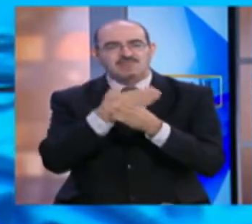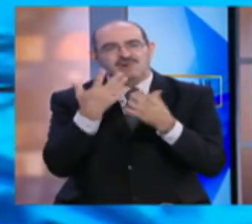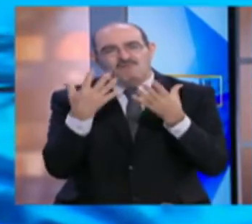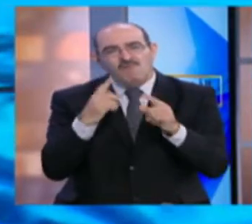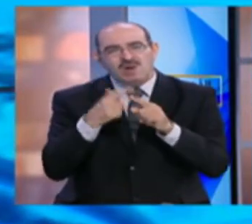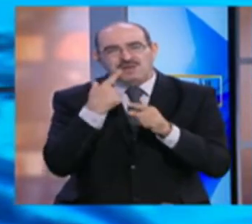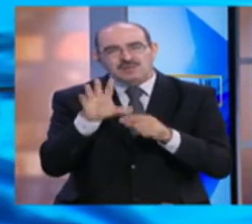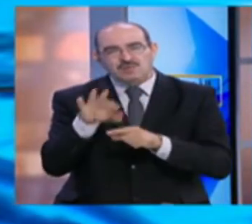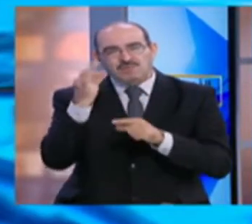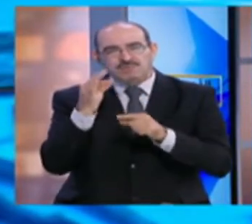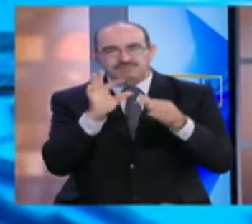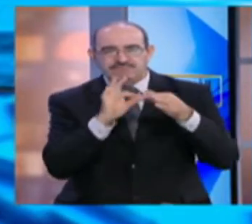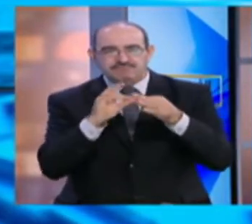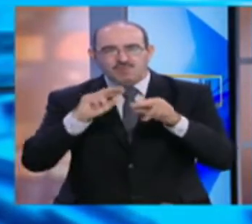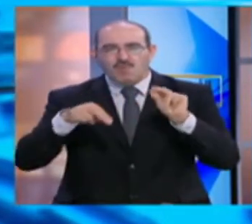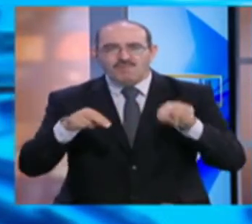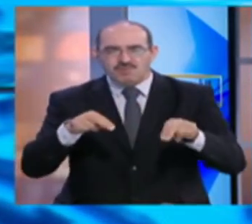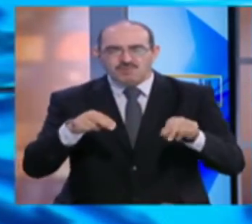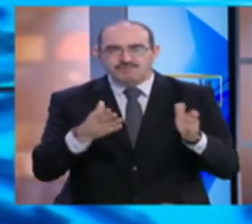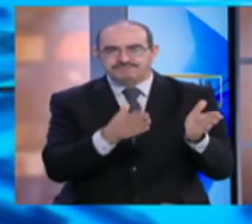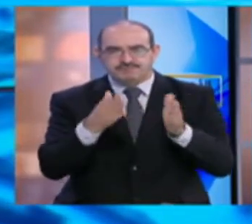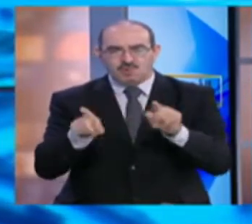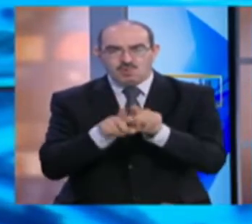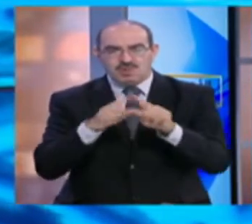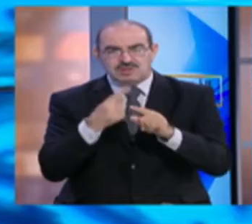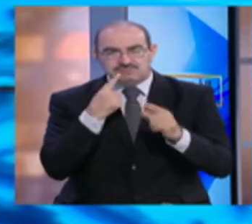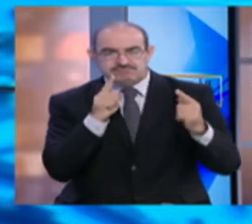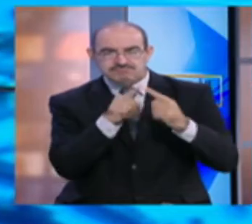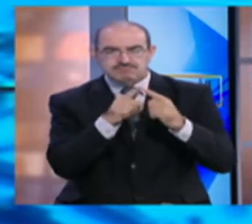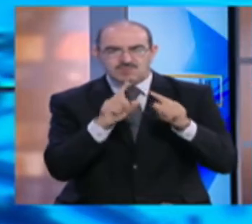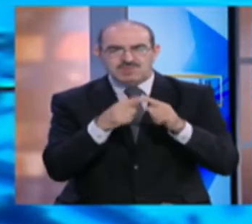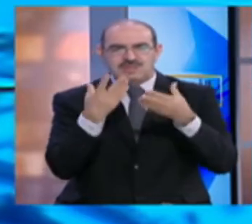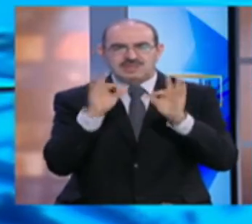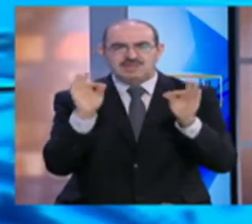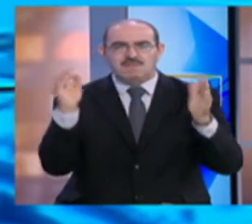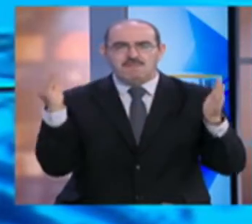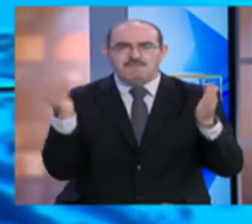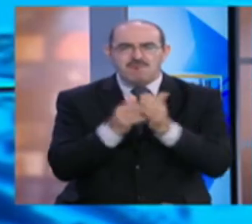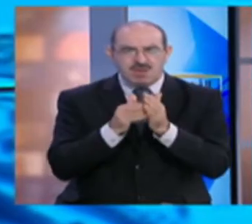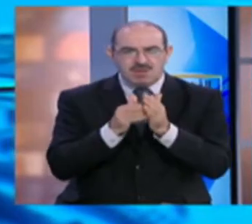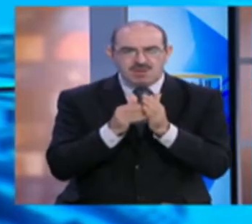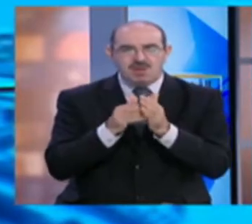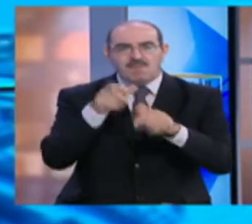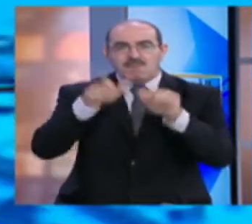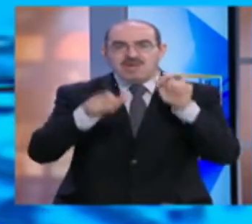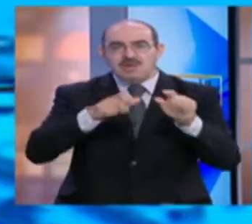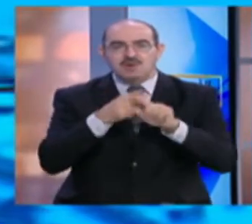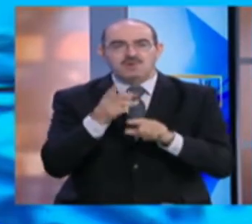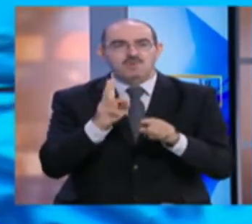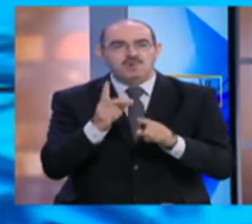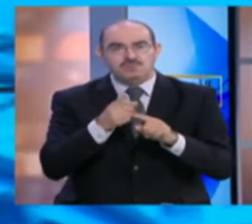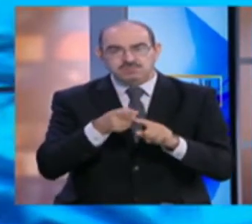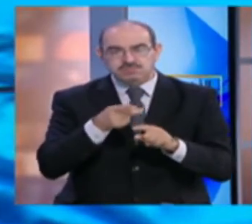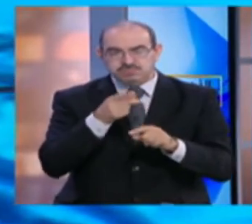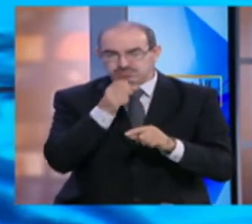أرضية اتفاق بين الطرفين. يحدث هذا بموازاة إجلاء عشرات الآلاف من المدنيين بعد إعلان